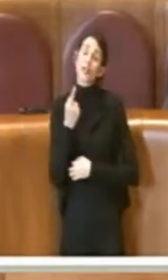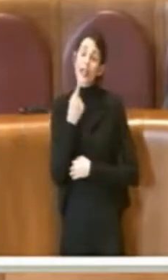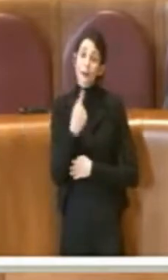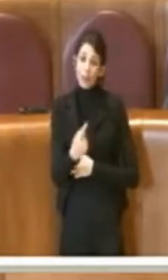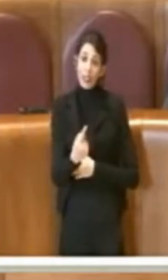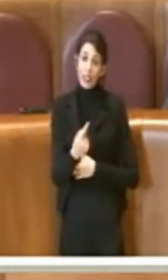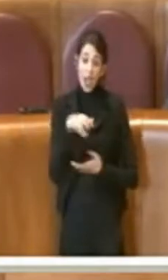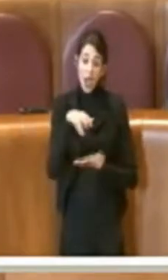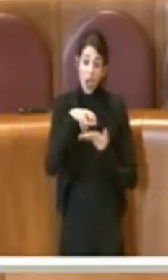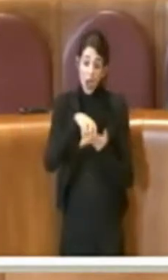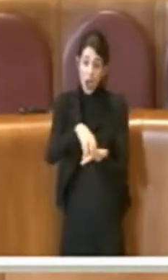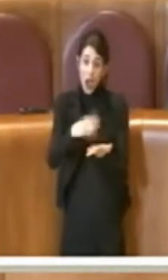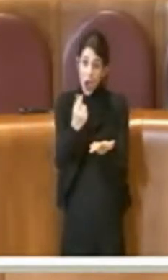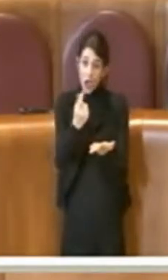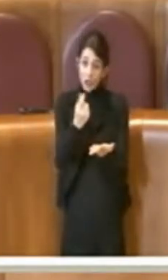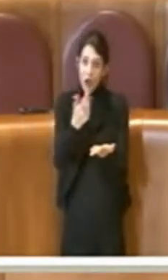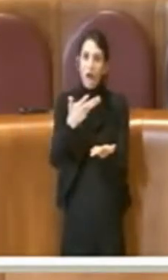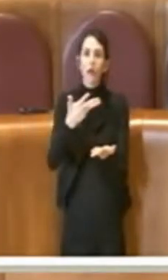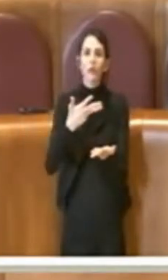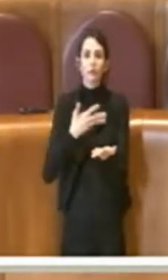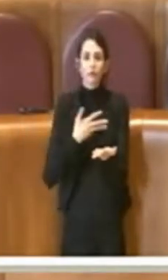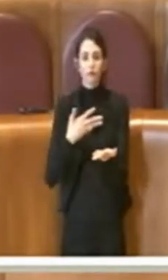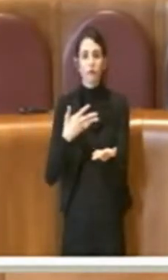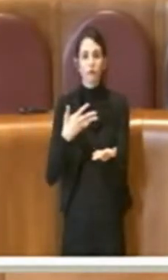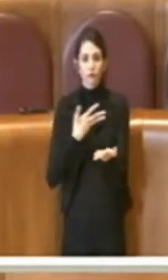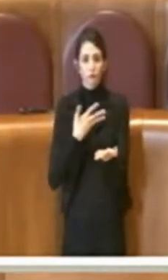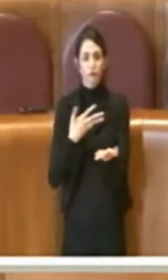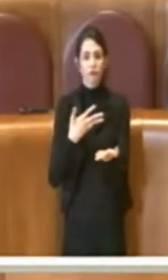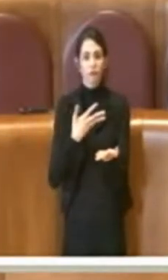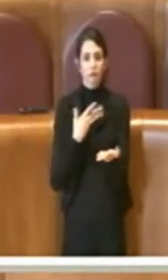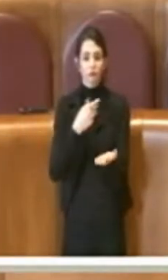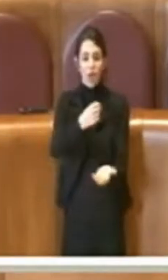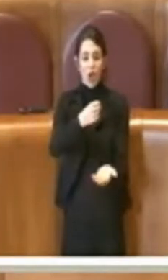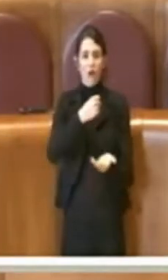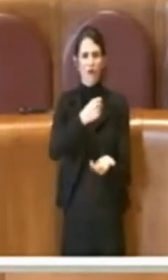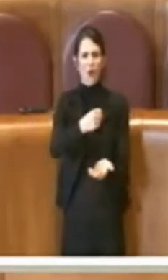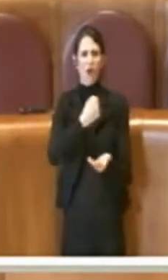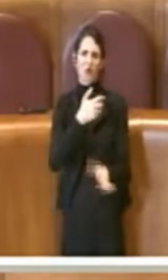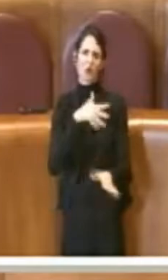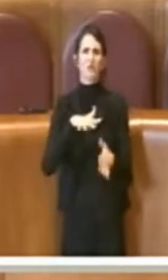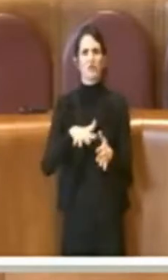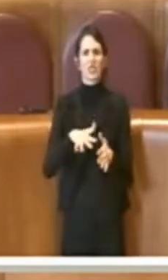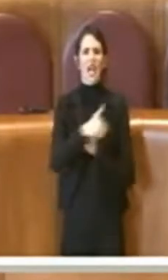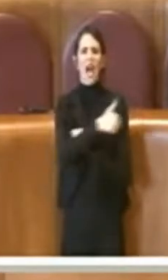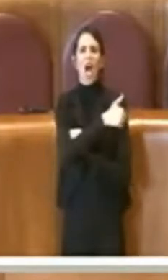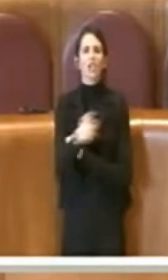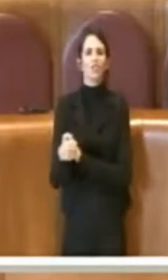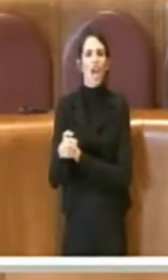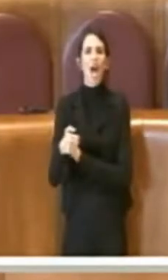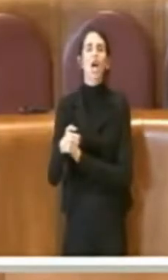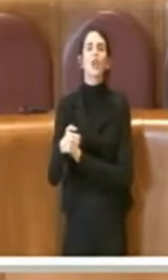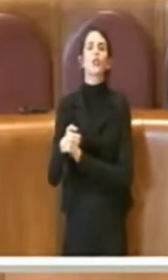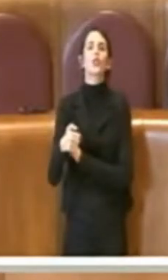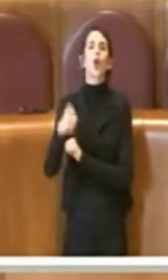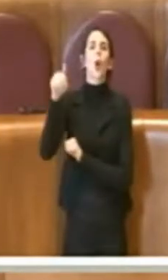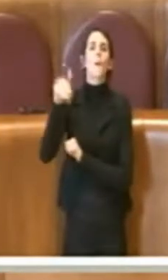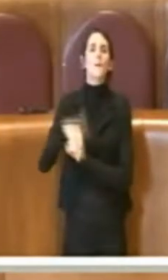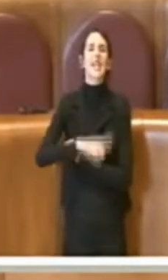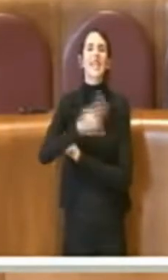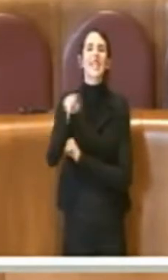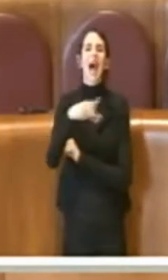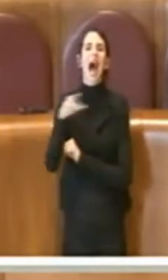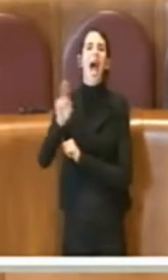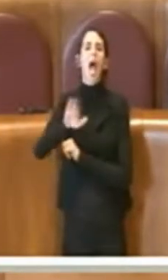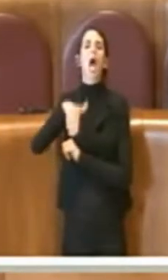un fondo che supera le centinaia di milioni di euro in capo alla Regione Lazio, proprio